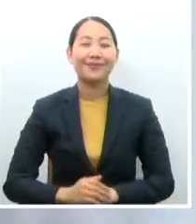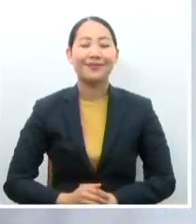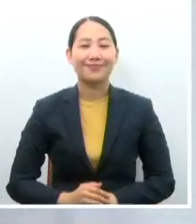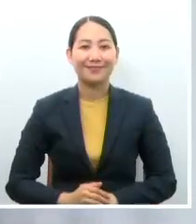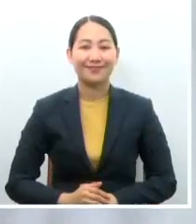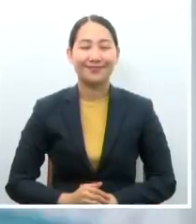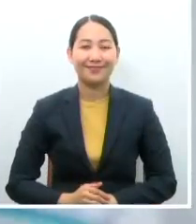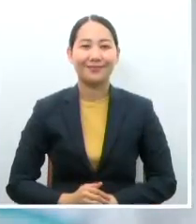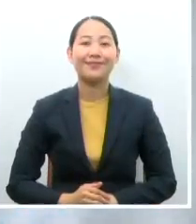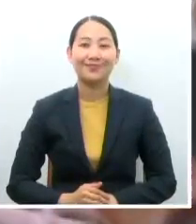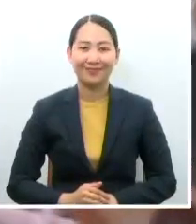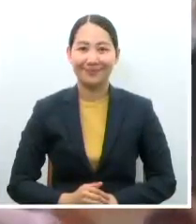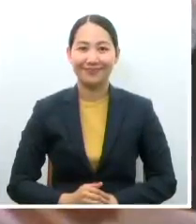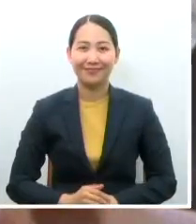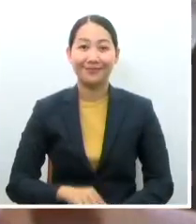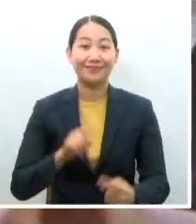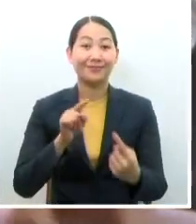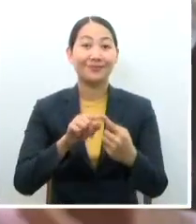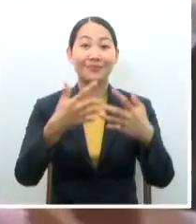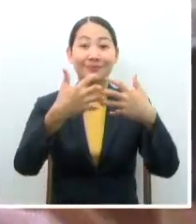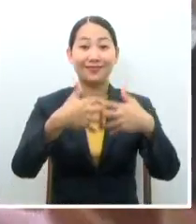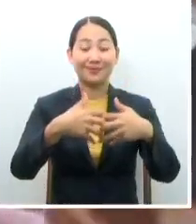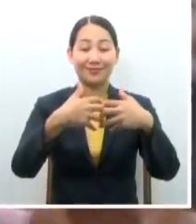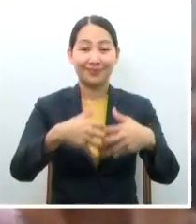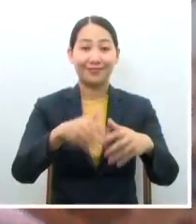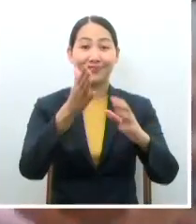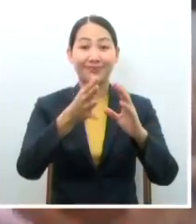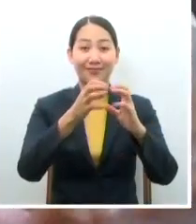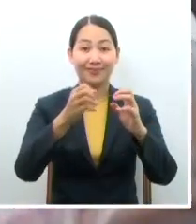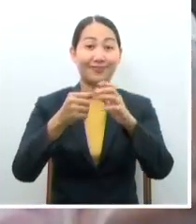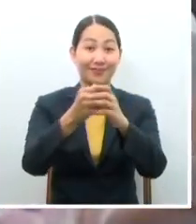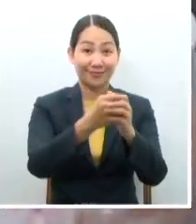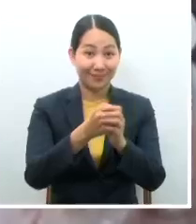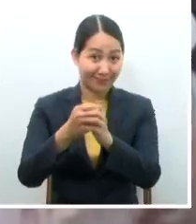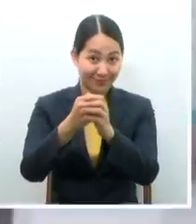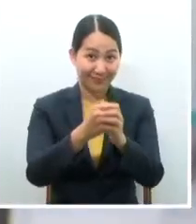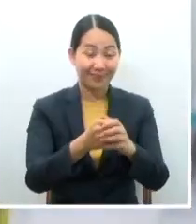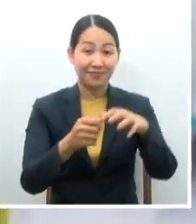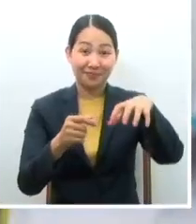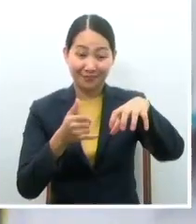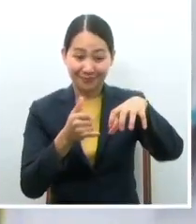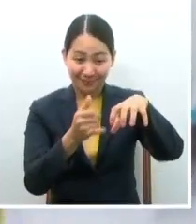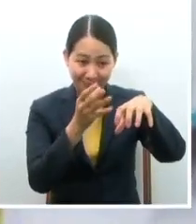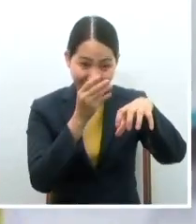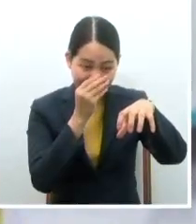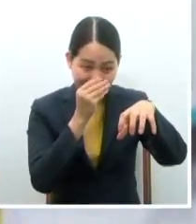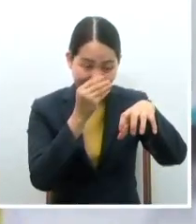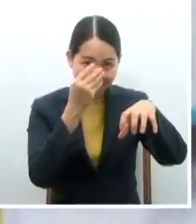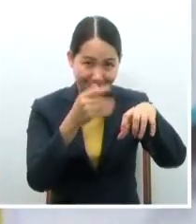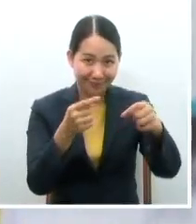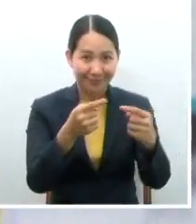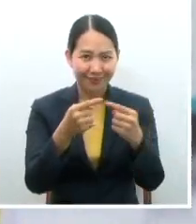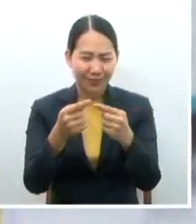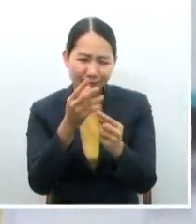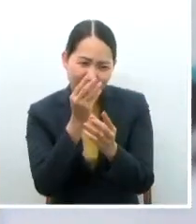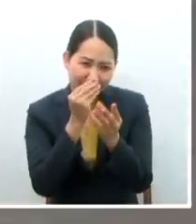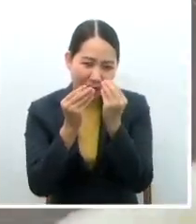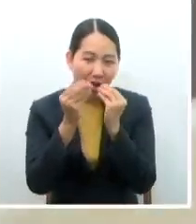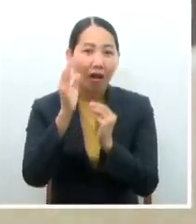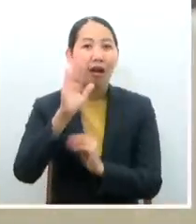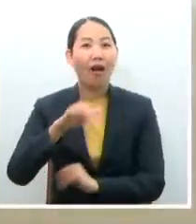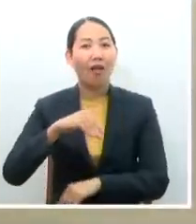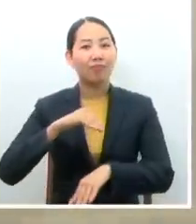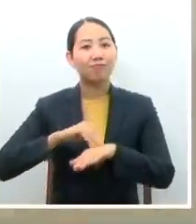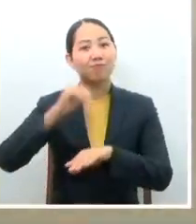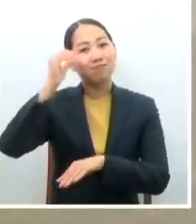หลังจากการได้ไปศึกษาการผลิตทุเรียนกวนจนถึงโรงงานทำให้พวกเราเกิดความคิดสร้างสรรค์ในการออกแบบบรรจุภัณฑ์ที่แตกต่างออกจากเดิมโด